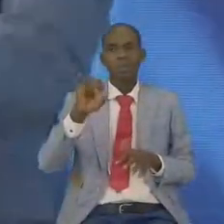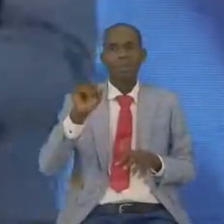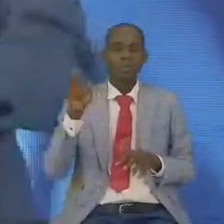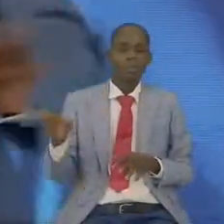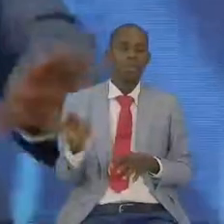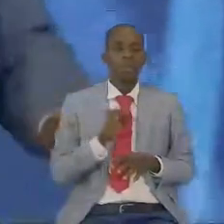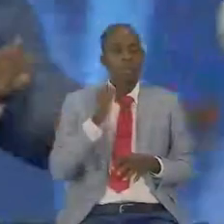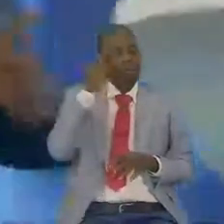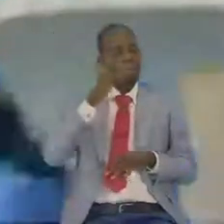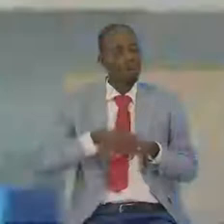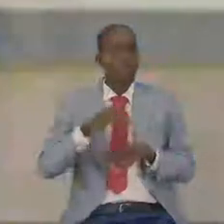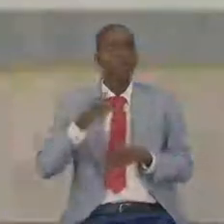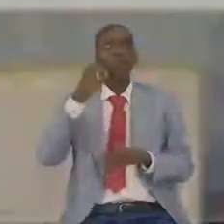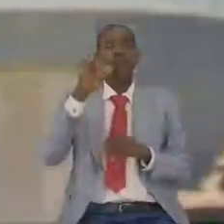celui